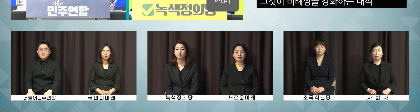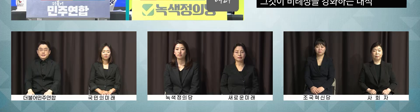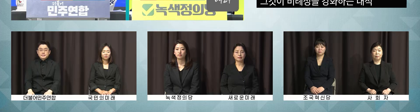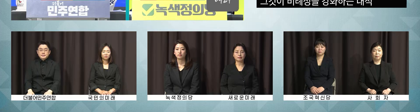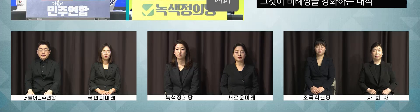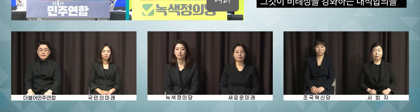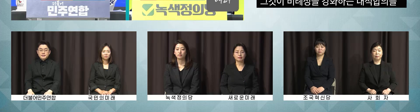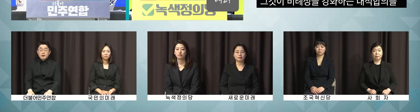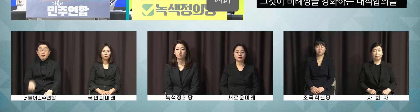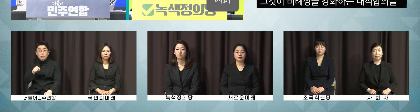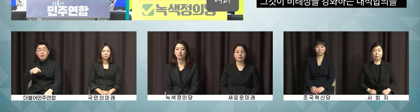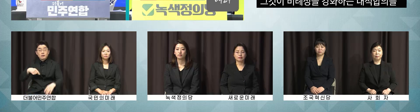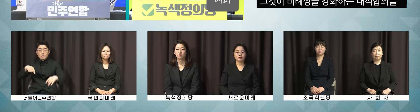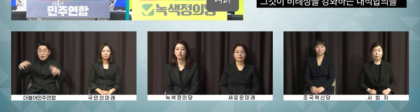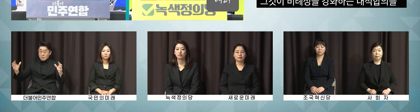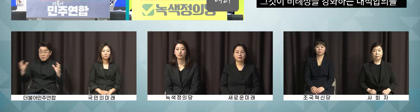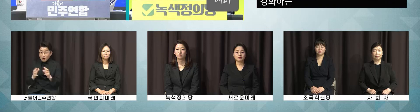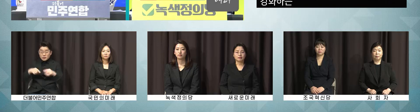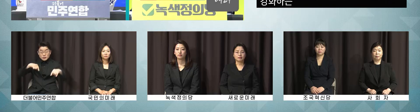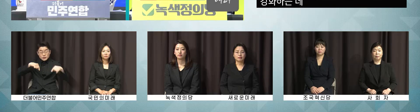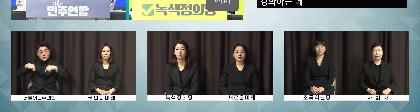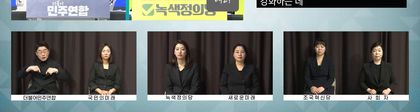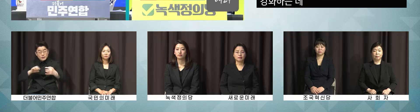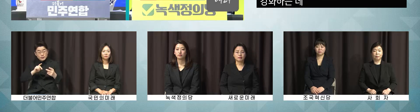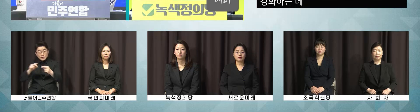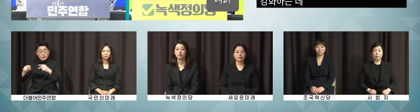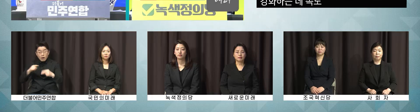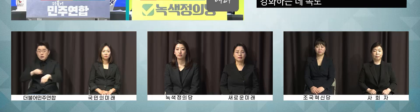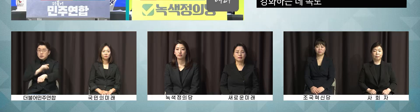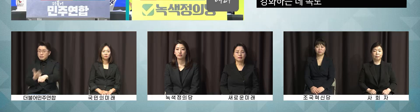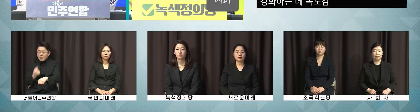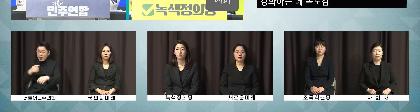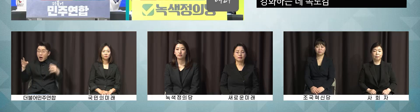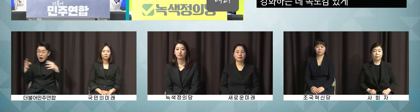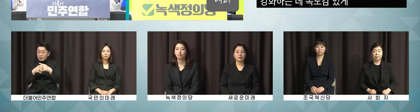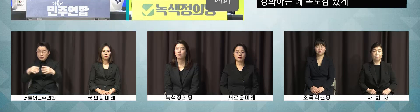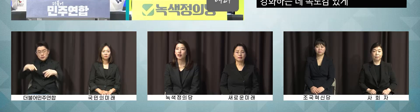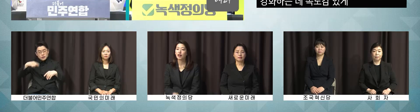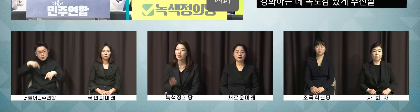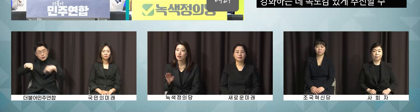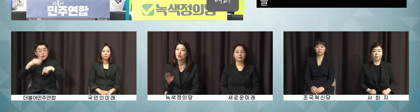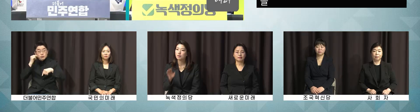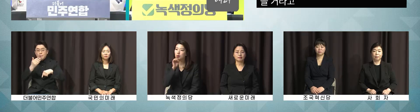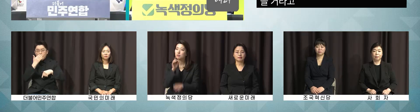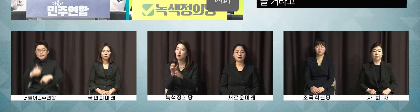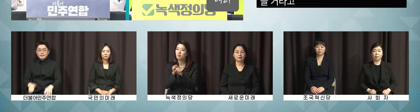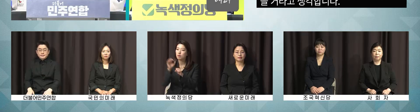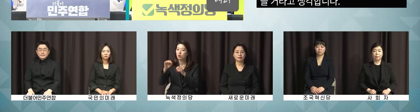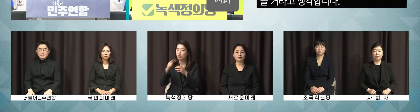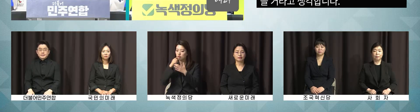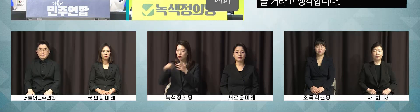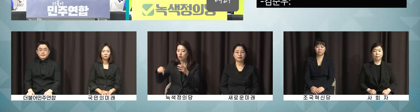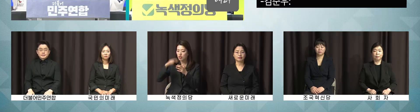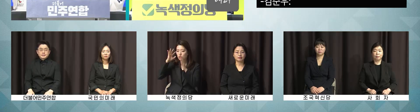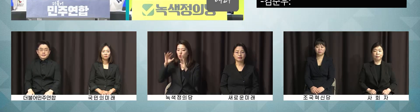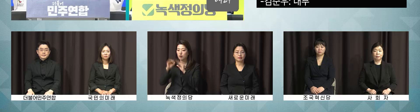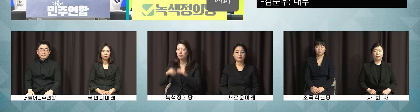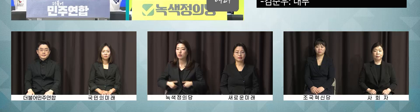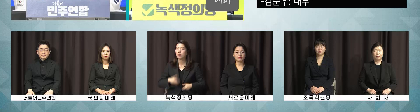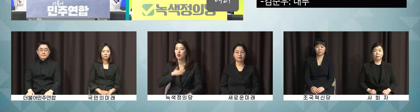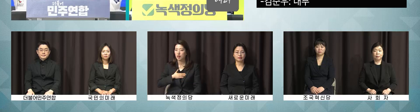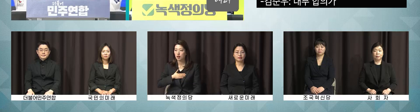생각하고 훨씬 속도감 있게 추진할 수 있다라고 하는 것을 말씀드리겠습니다. 그러면 이제 내부 합의가 중요하다는 말씀을 하셨으면